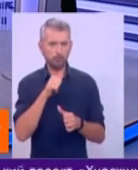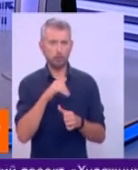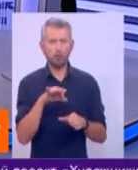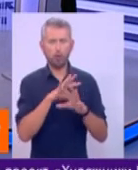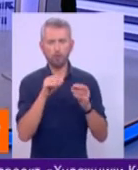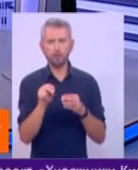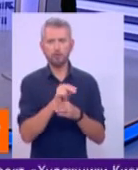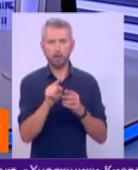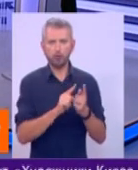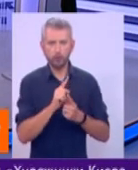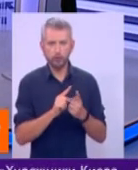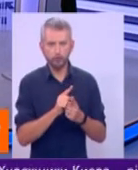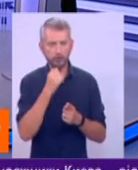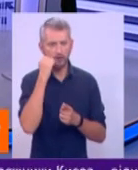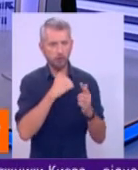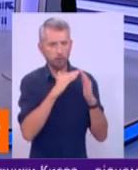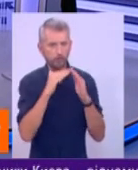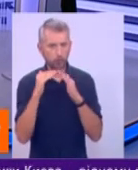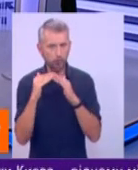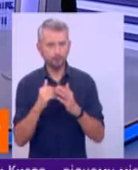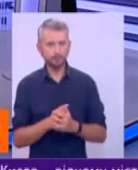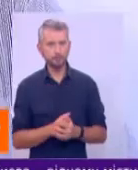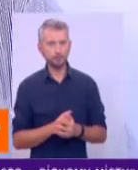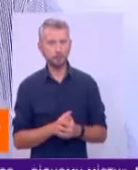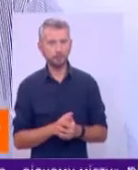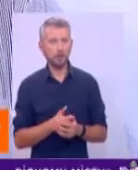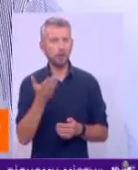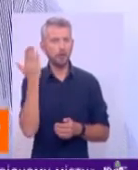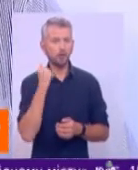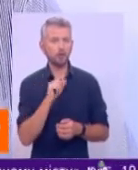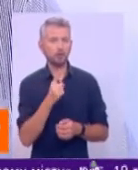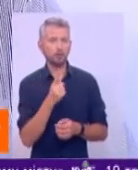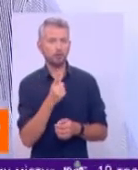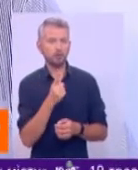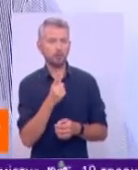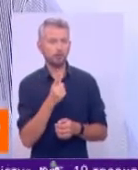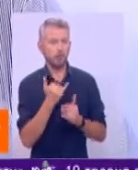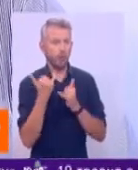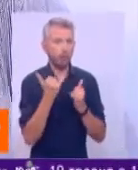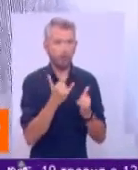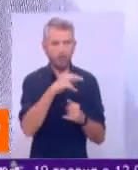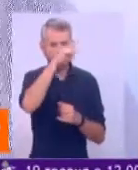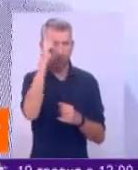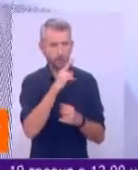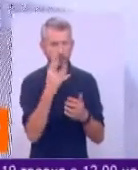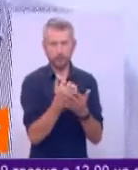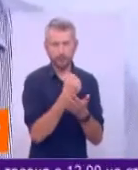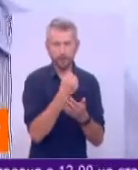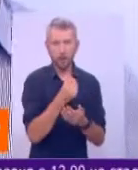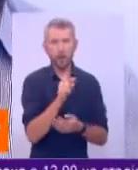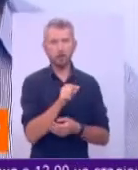комплексну реконструкцію застарілого фонду. От тоді чомусь його приписують пані Тимошенко. Я там